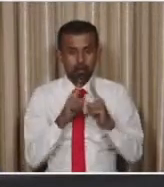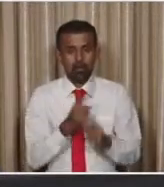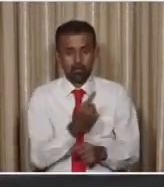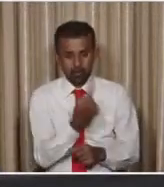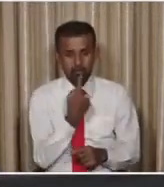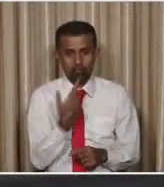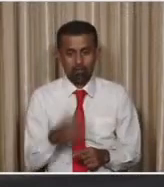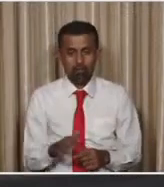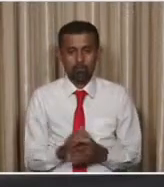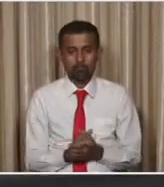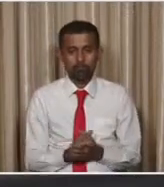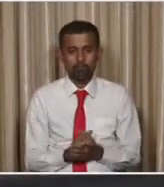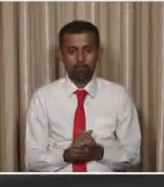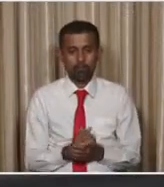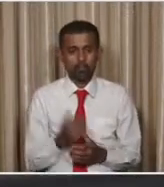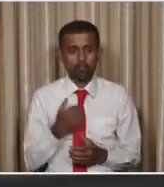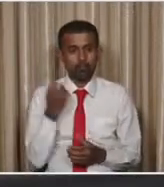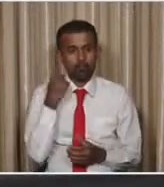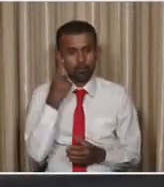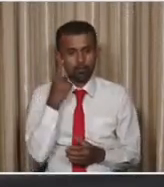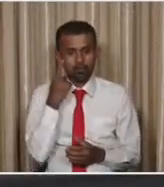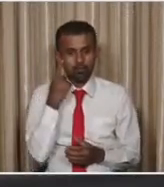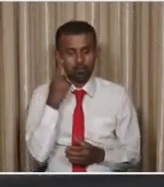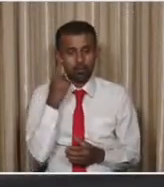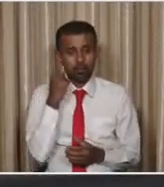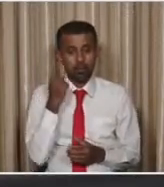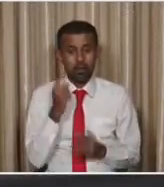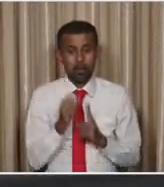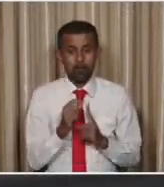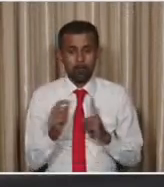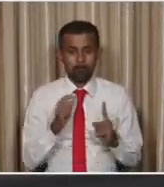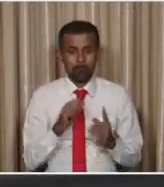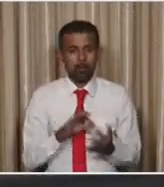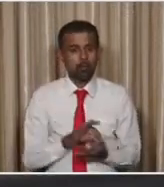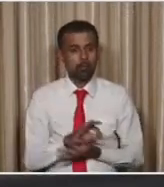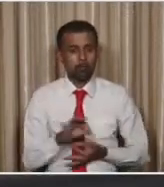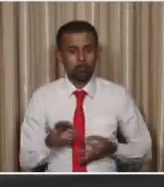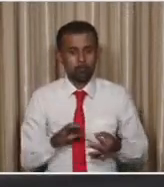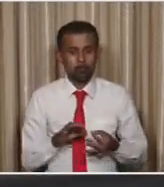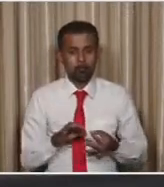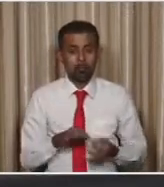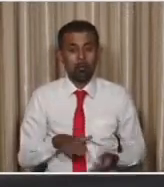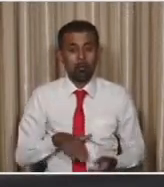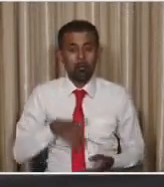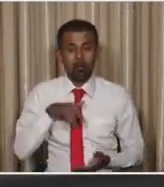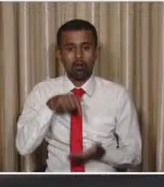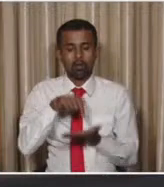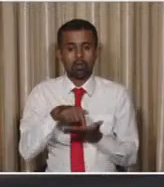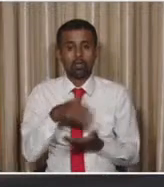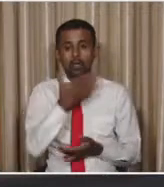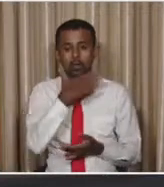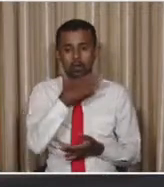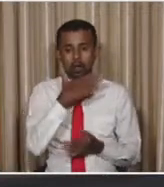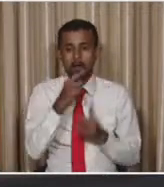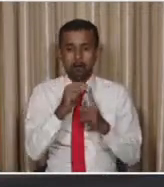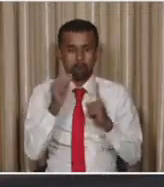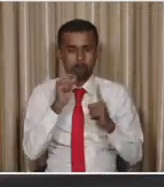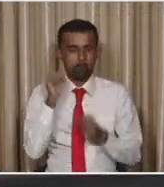කිව්වා අපි දන්නවා පාර්ලිමේන්තු ප්‍රජාතන්ත්‍රවාදයේ මහදේවල කියන්නේ බ්‍රිතාන්‍ය